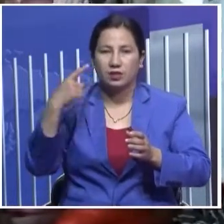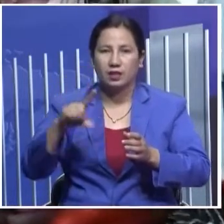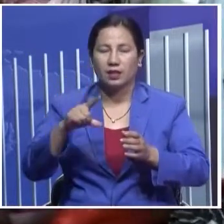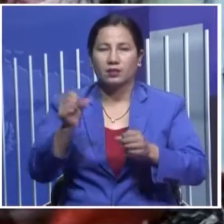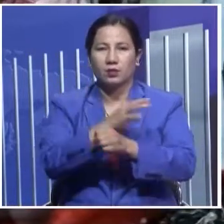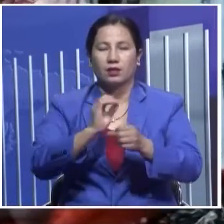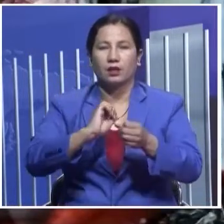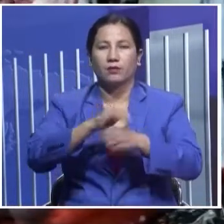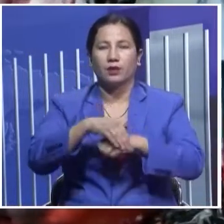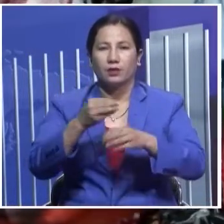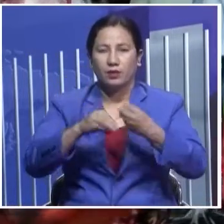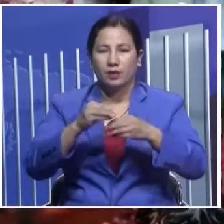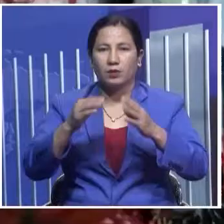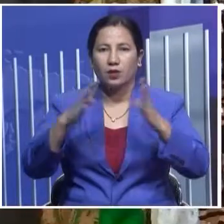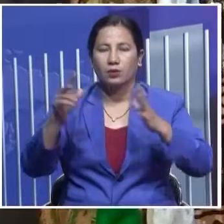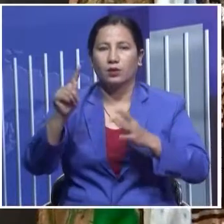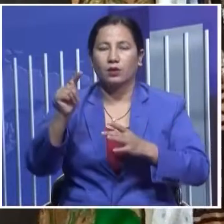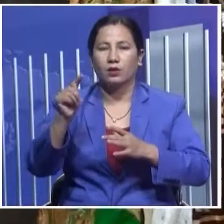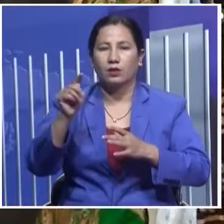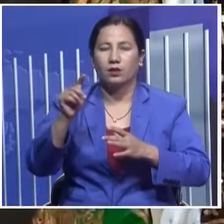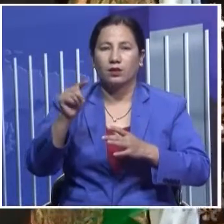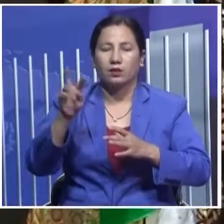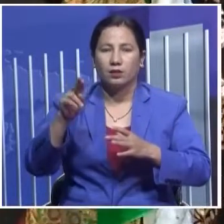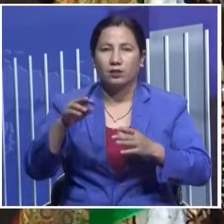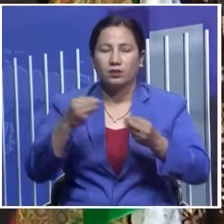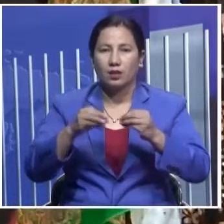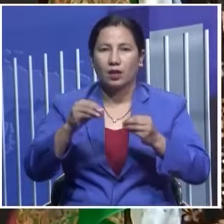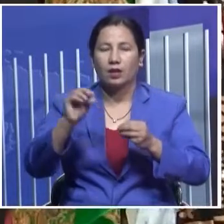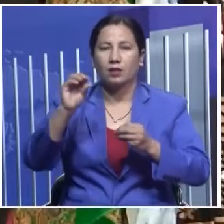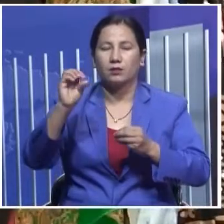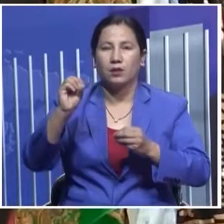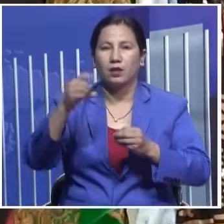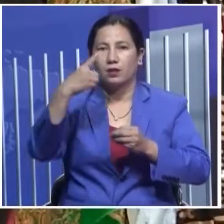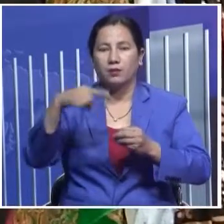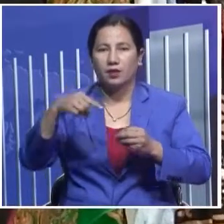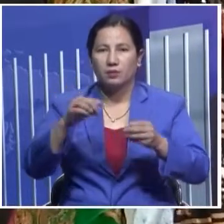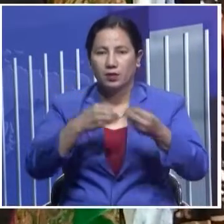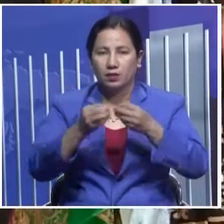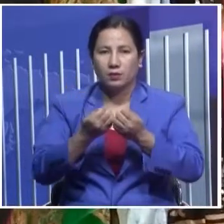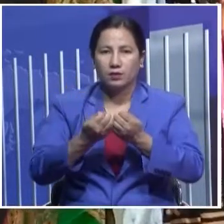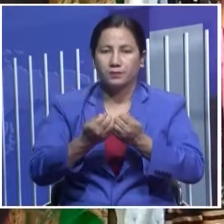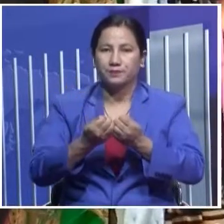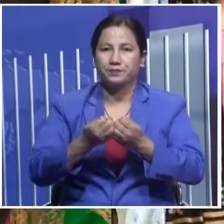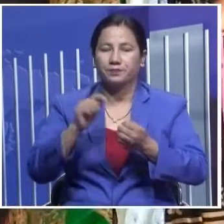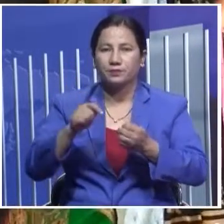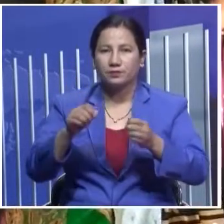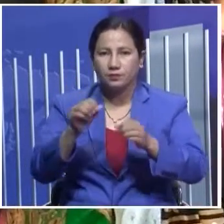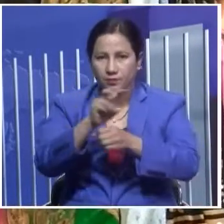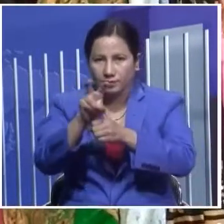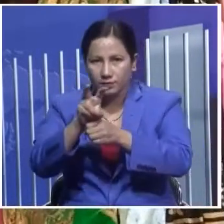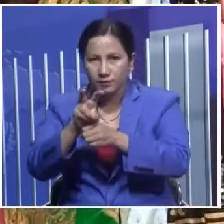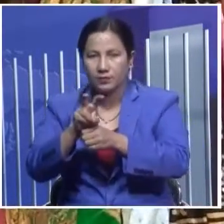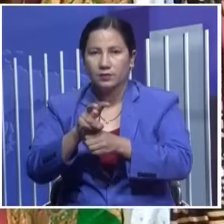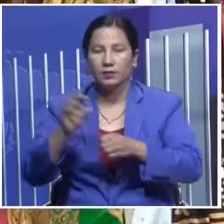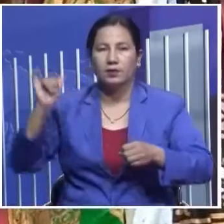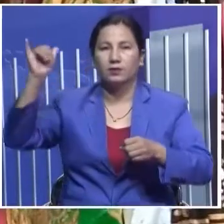ठूला व्यापारीहरूले कर छल्ने उद्देश्यले प्यानमै कारोबार गरिरहेको पाइएकोले भ्याटमा कारोबार गर्न ताकेता गरिएको अनुगमनका क्रममा